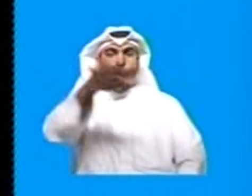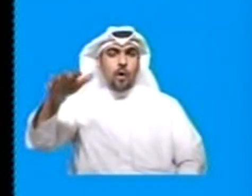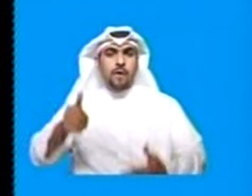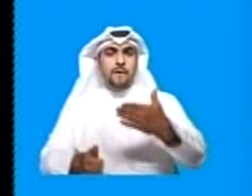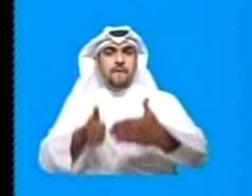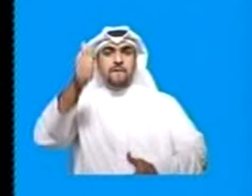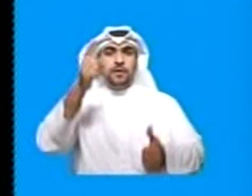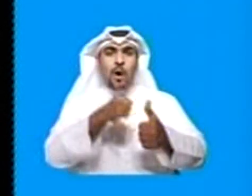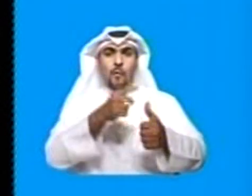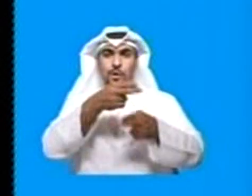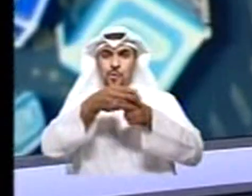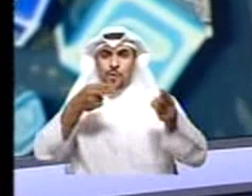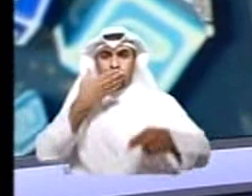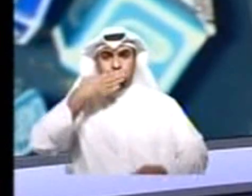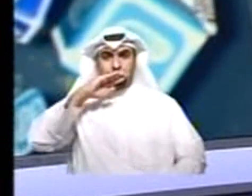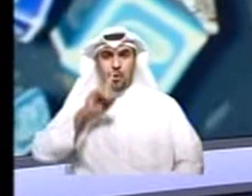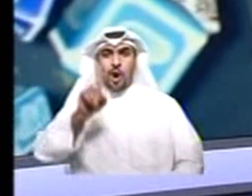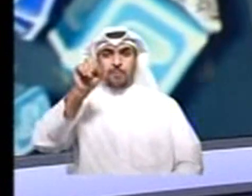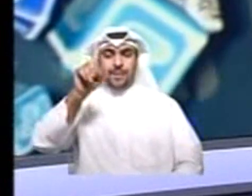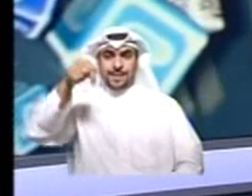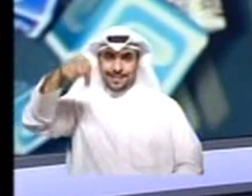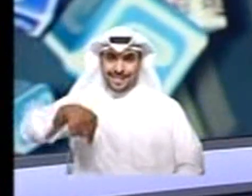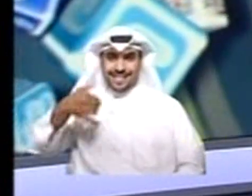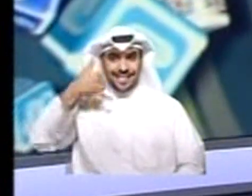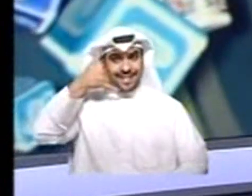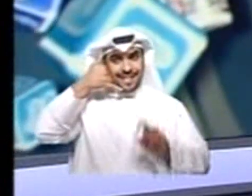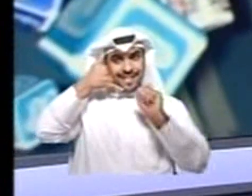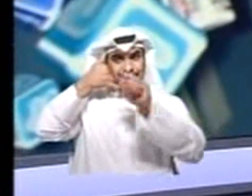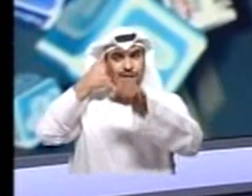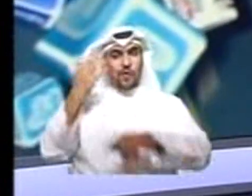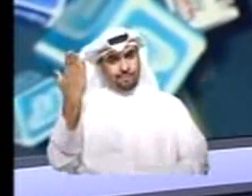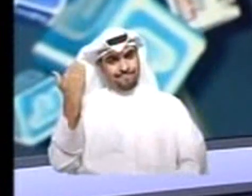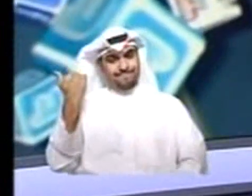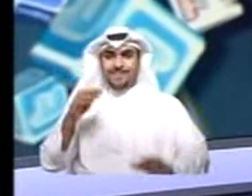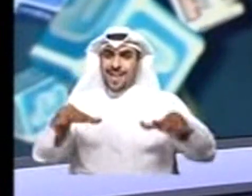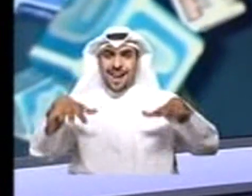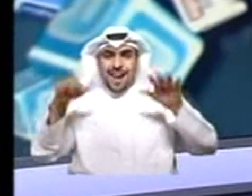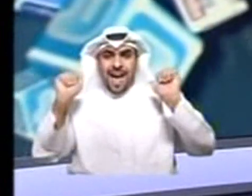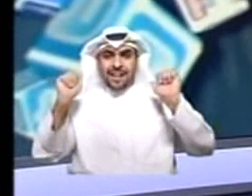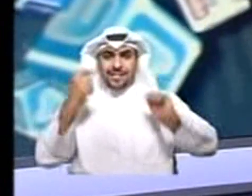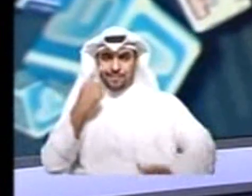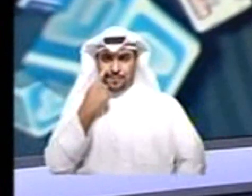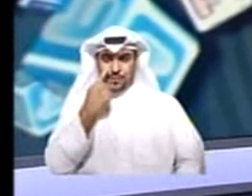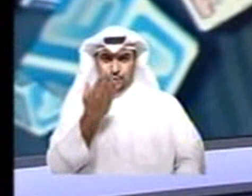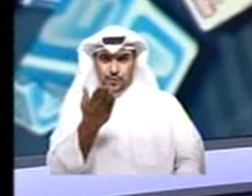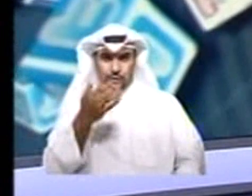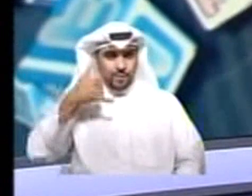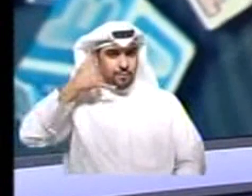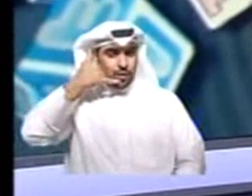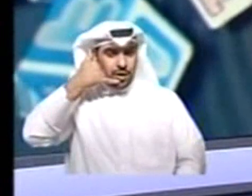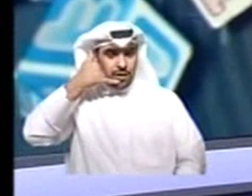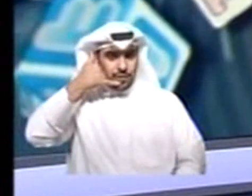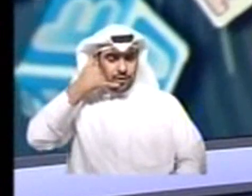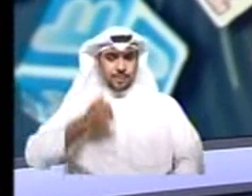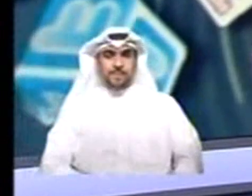الأمريكية واشنطن. وحول هذا الموضوع قمنا بإجراء مكالمة هاتفية مع المهندس مشعل العتيبي